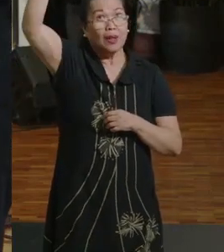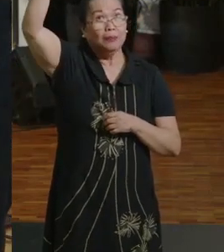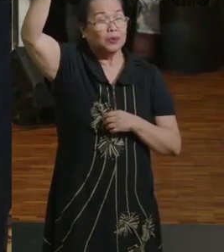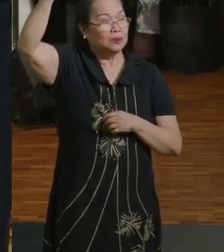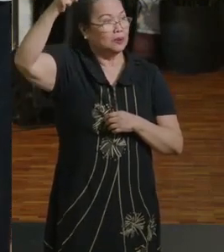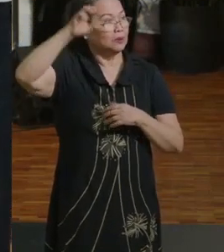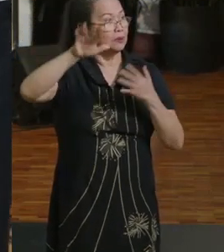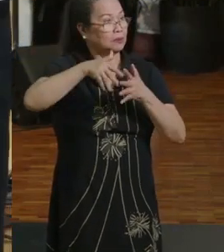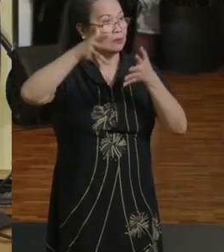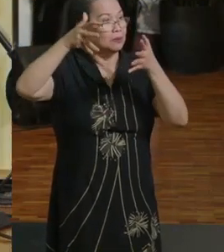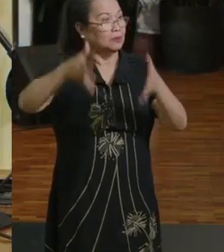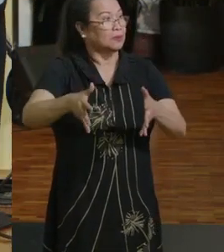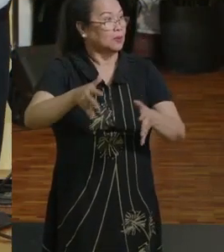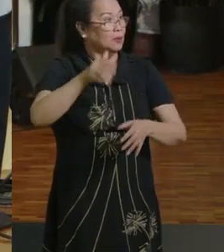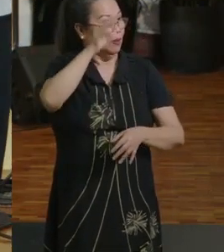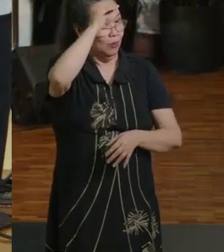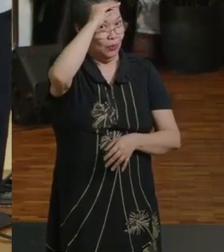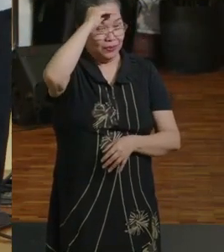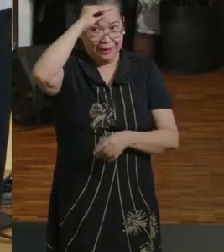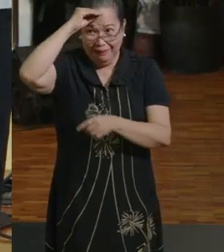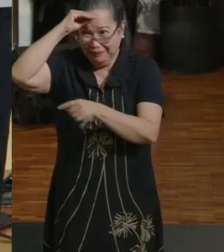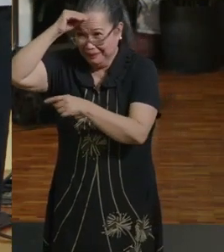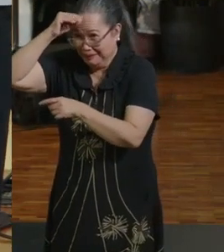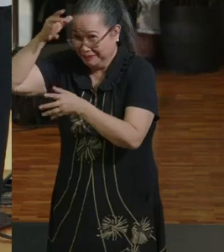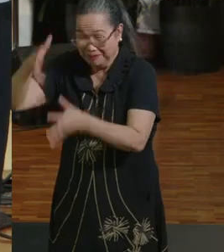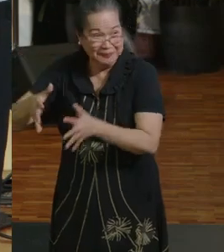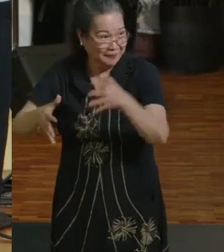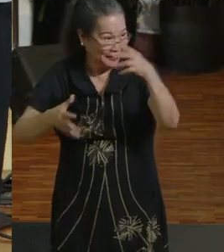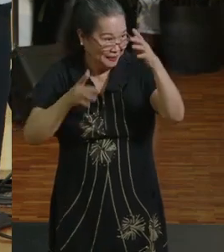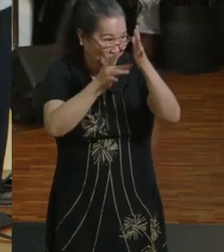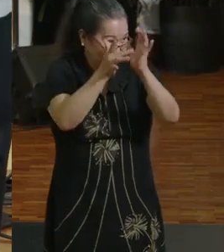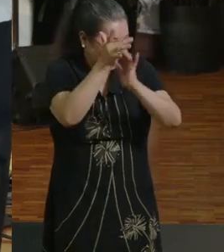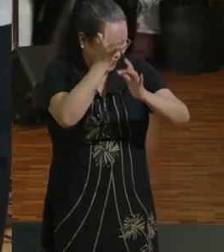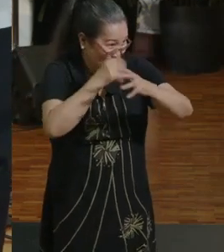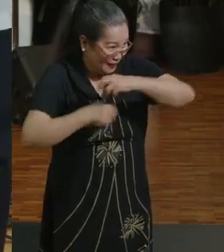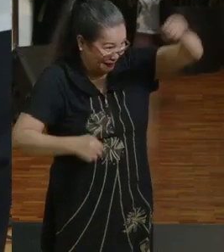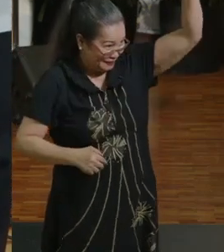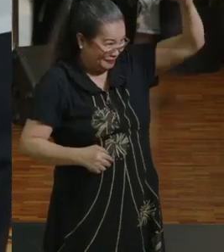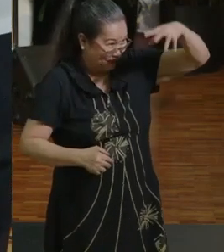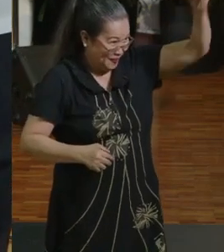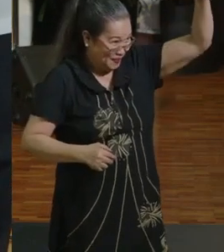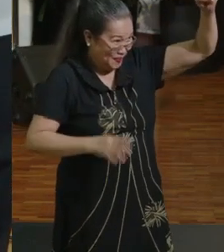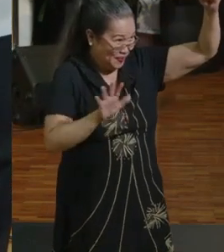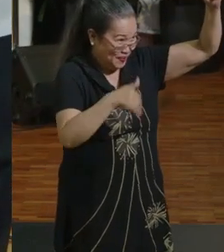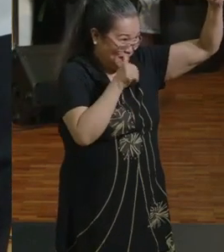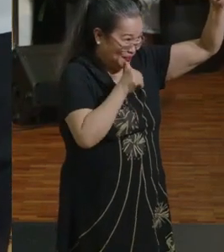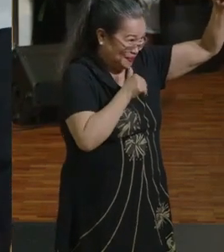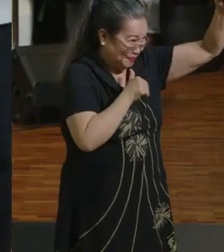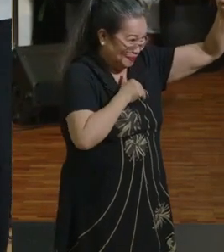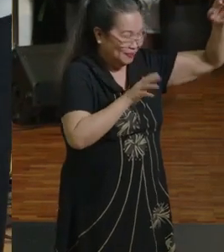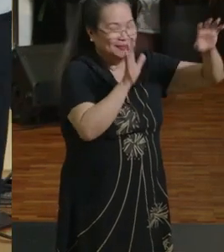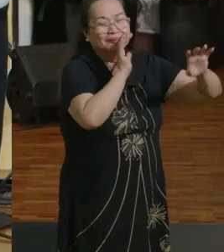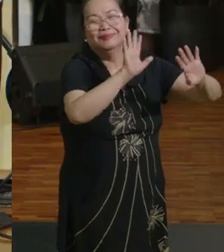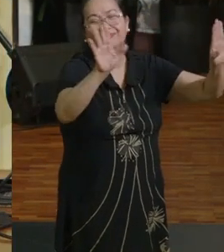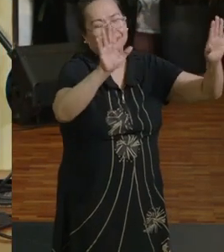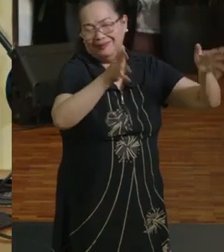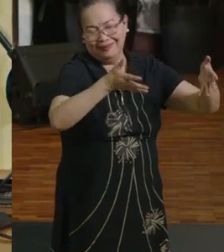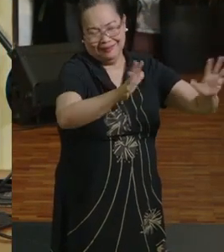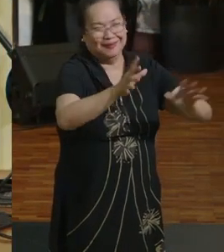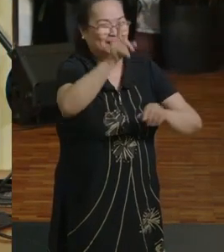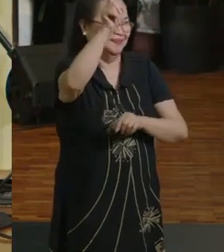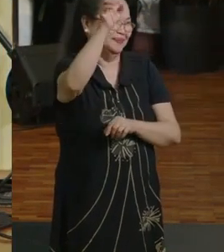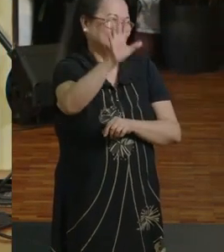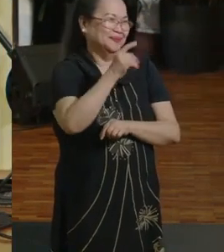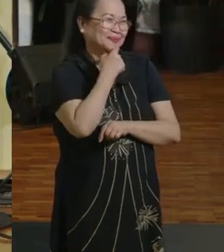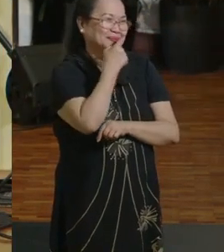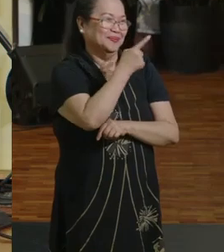tas ang maiwan dito, puro lalaki. Huwag naman po sanang itulot ng Panginoon. Pero